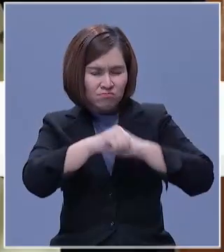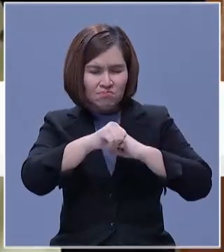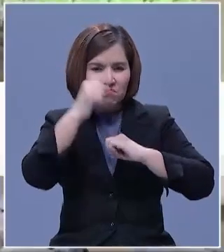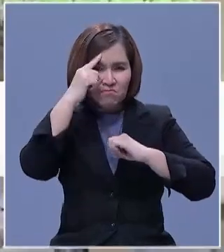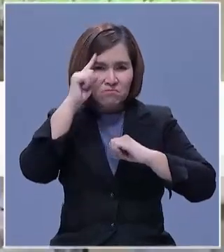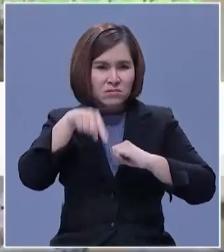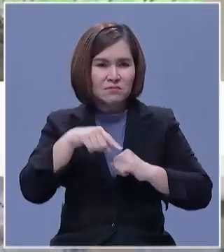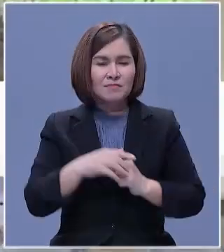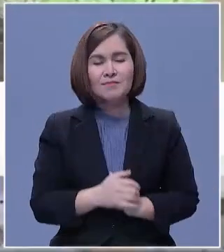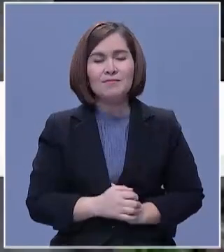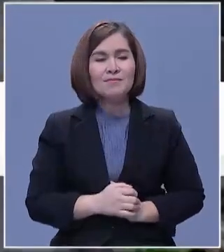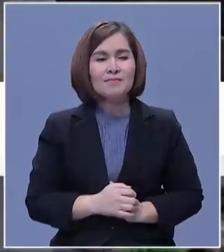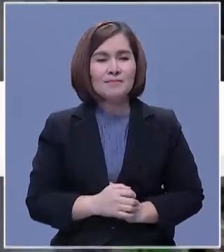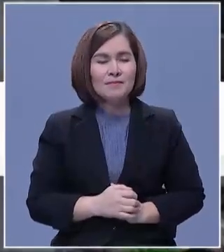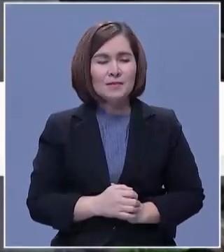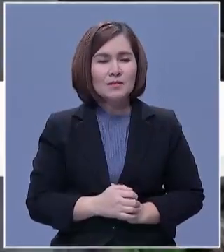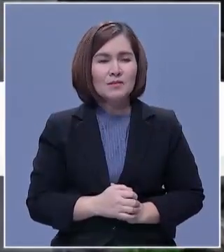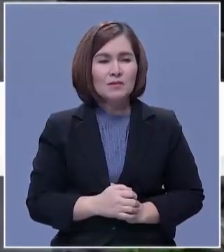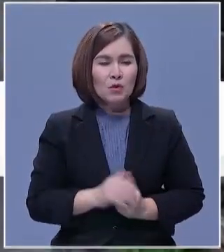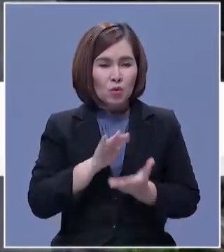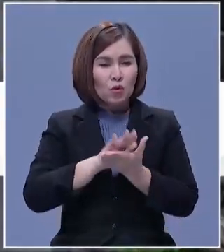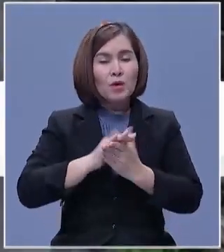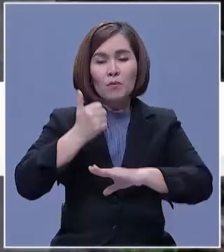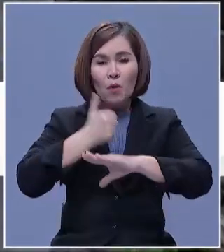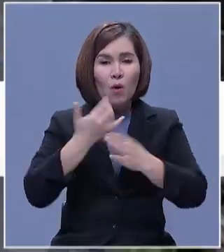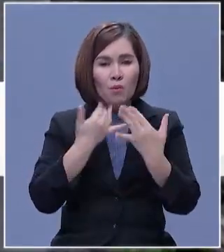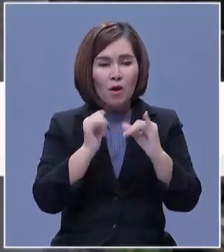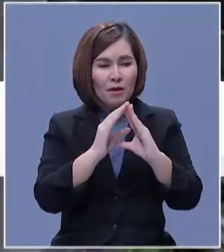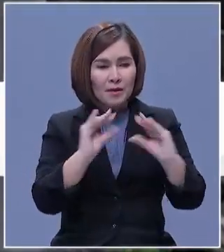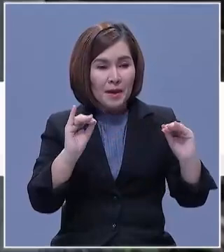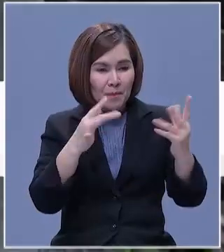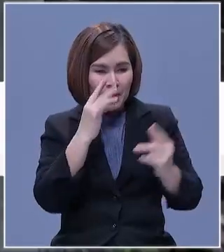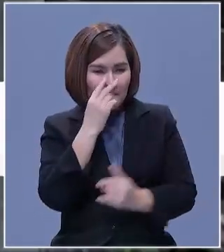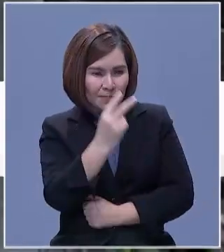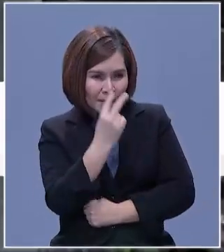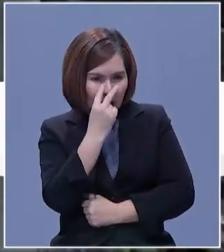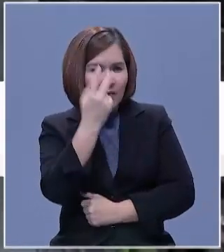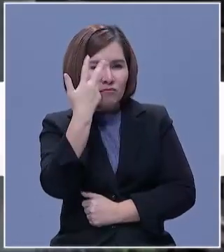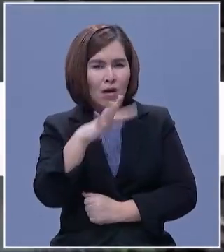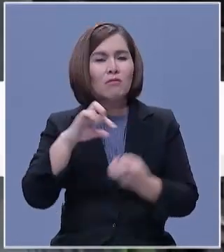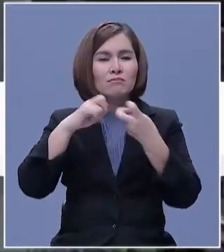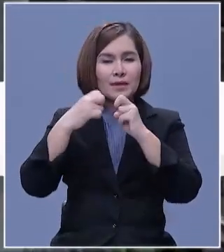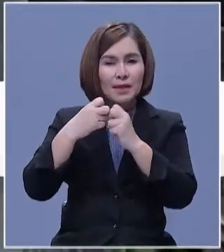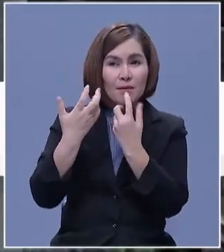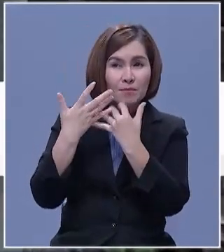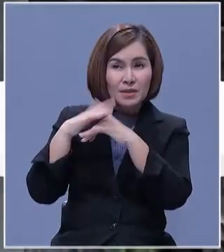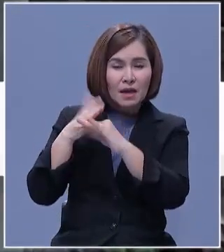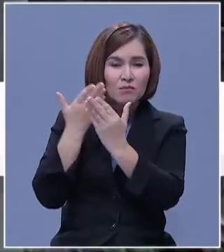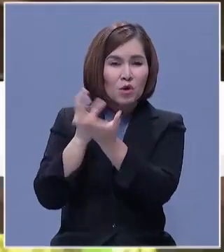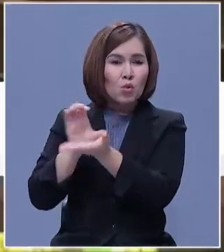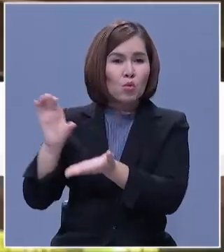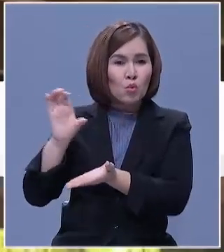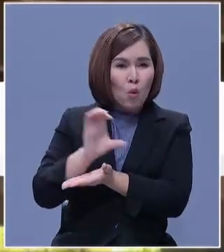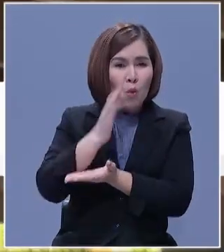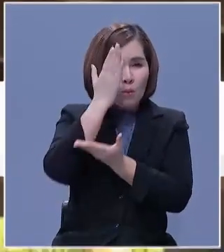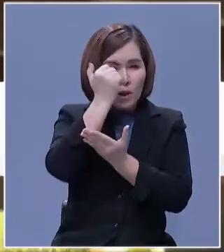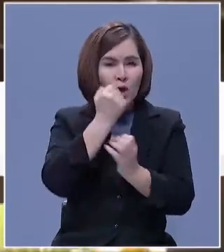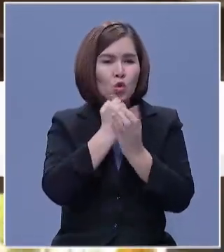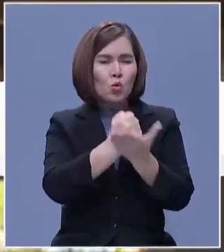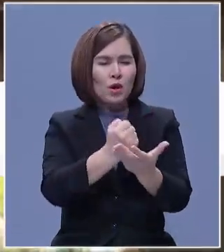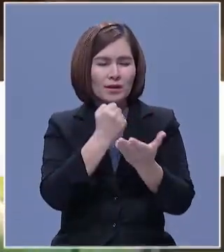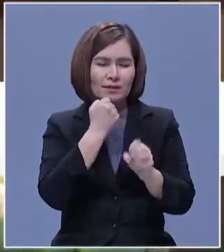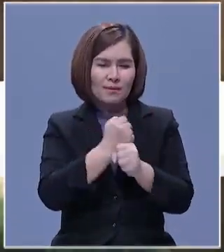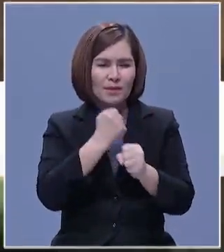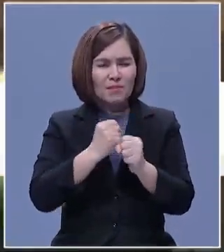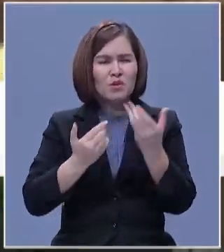ค่ะ ท่านผอ.ก็ไม่นิ่งนอนใจนะก็รู้ว่ามันชำรุดเสียหายพยายามของงบมาซ่อมแซมแล้วอยู่ระหว่างการพิจารณ